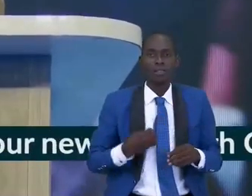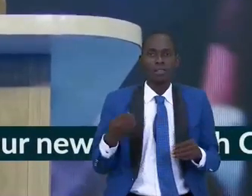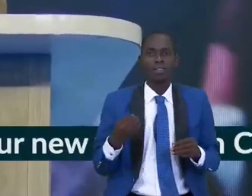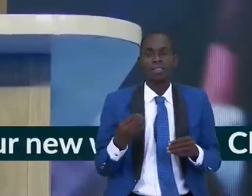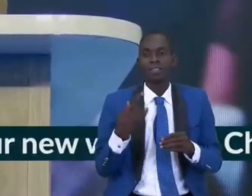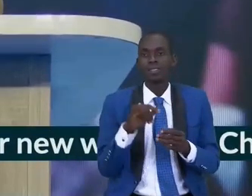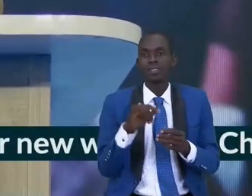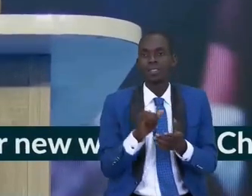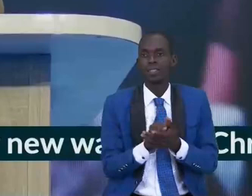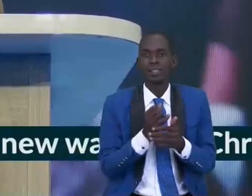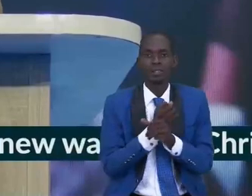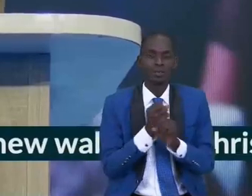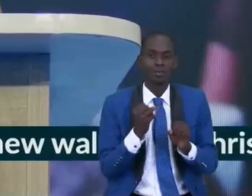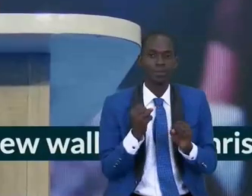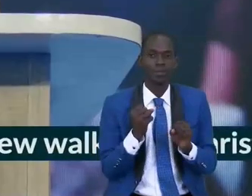vous.